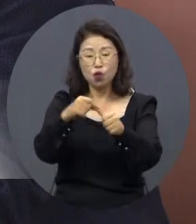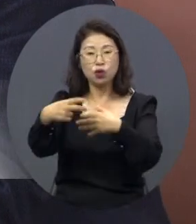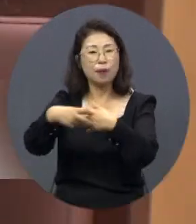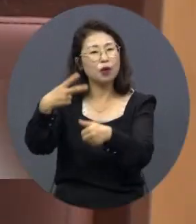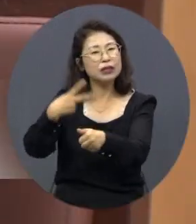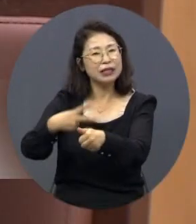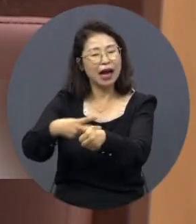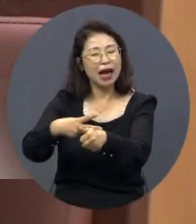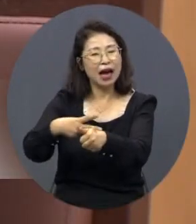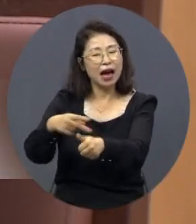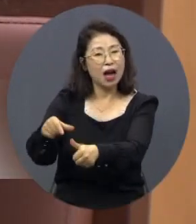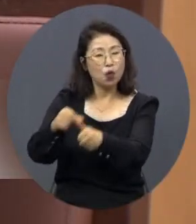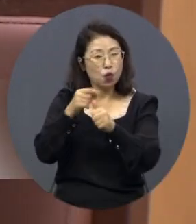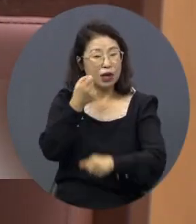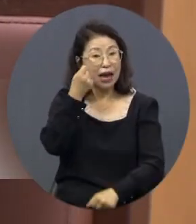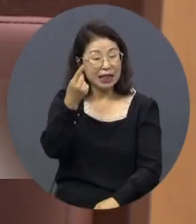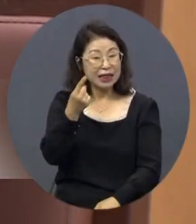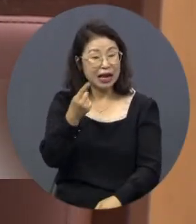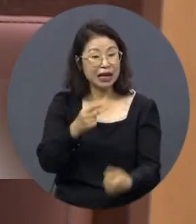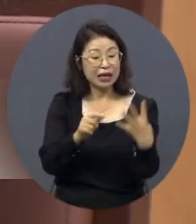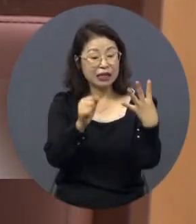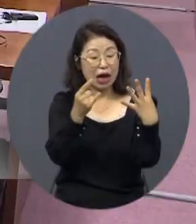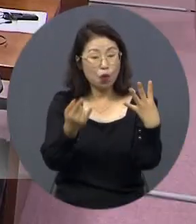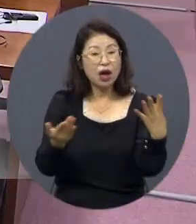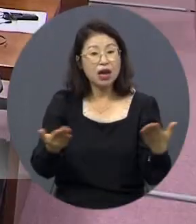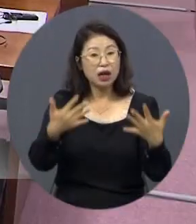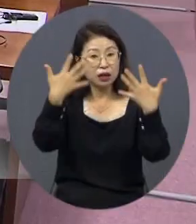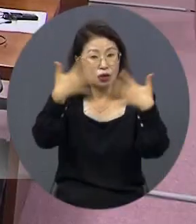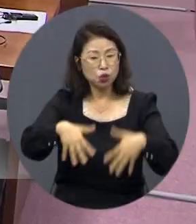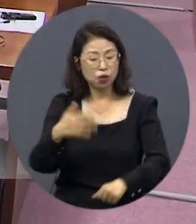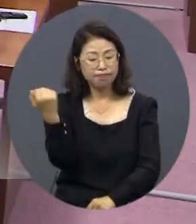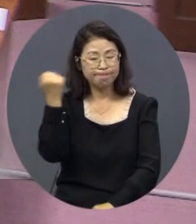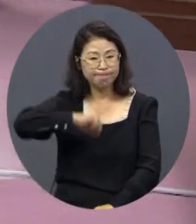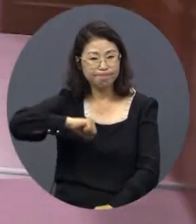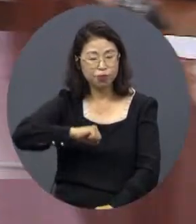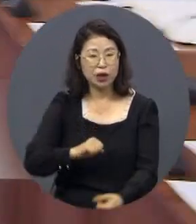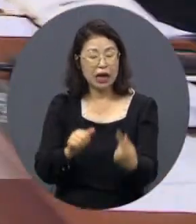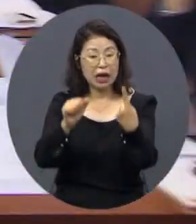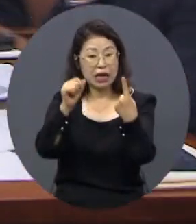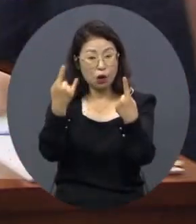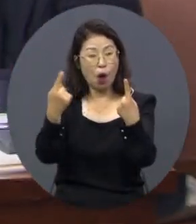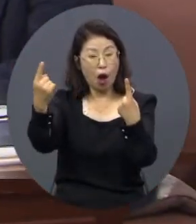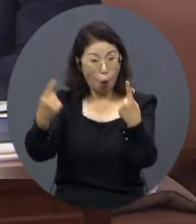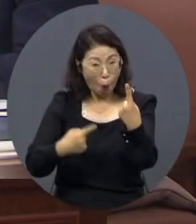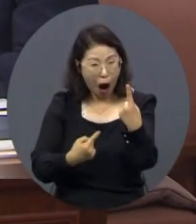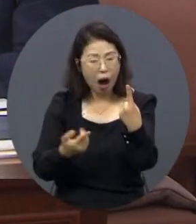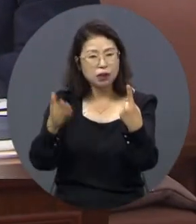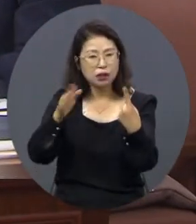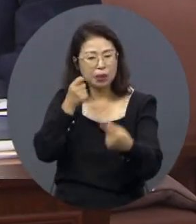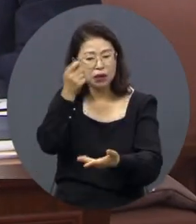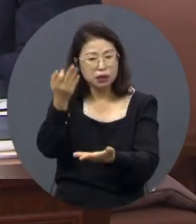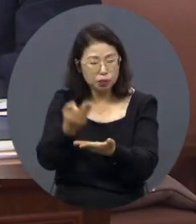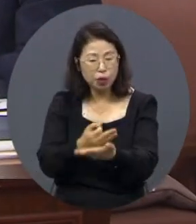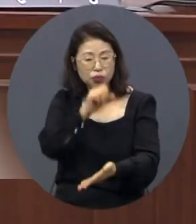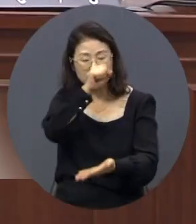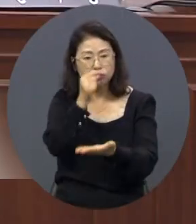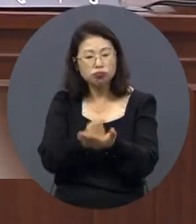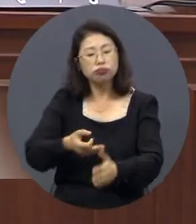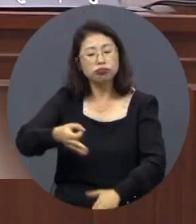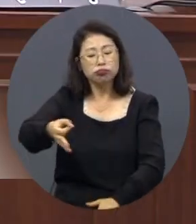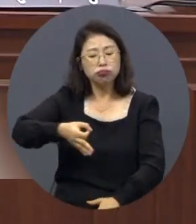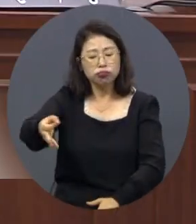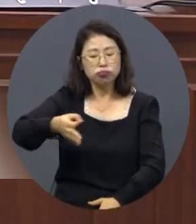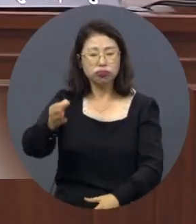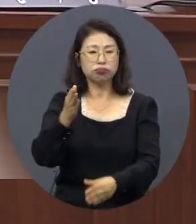촉탁 의사가 한 달에네 차례 근무하는 조건을 어기고 한 차례 정도만 출근했는데도 그별을 정상적으로